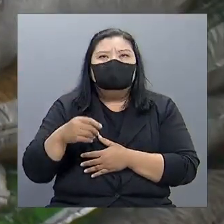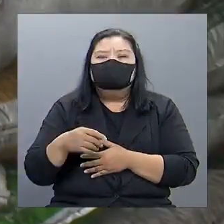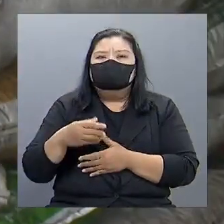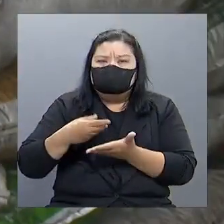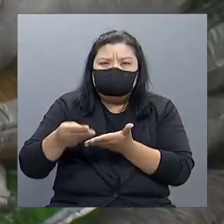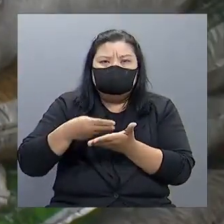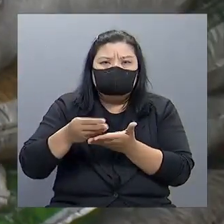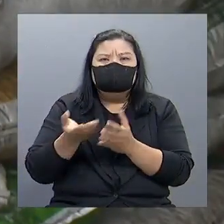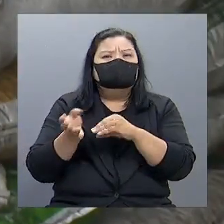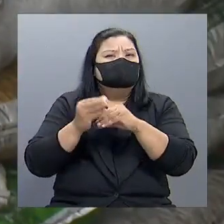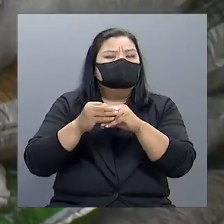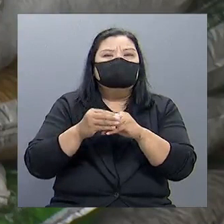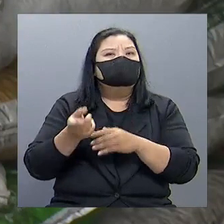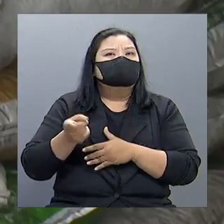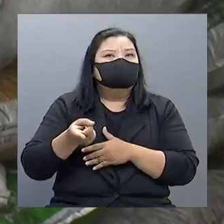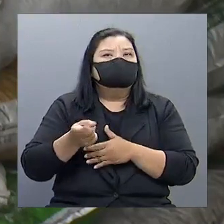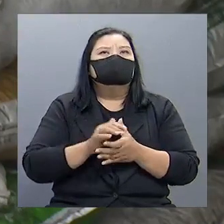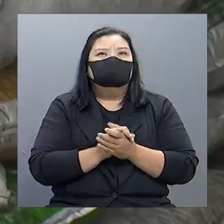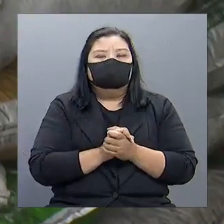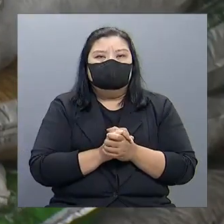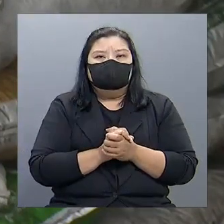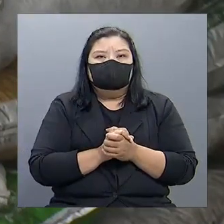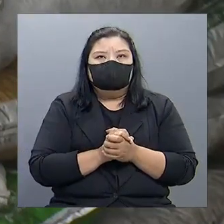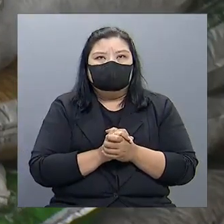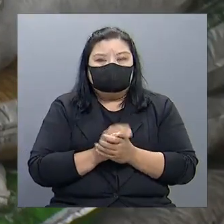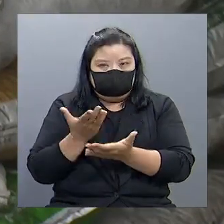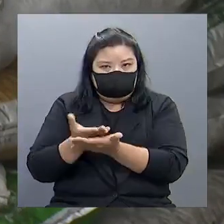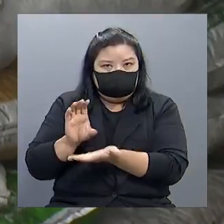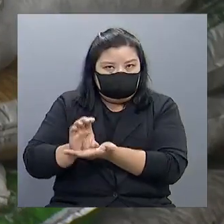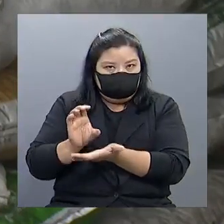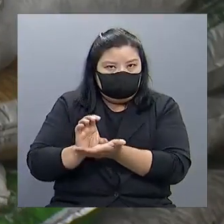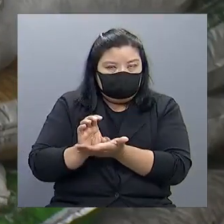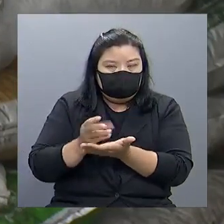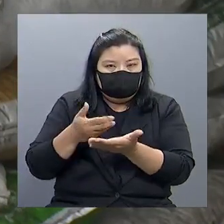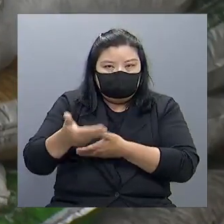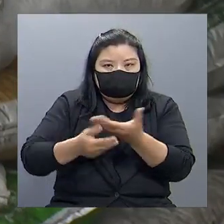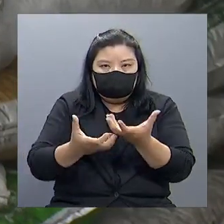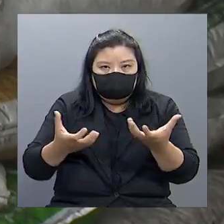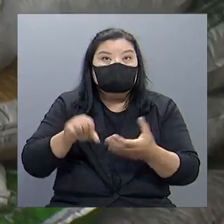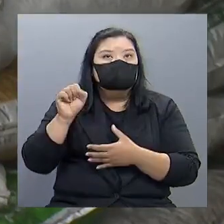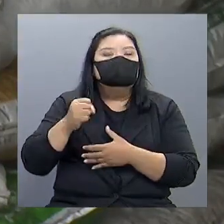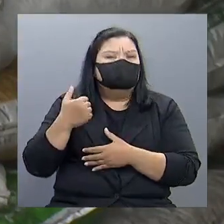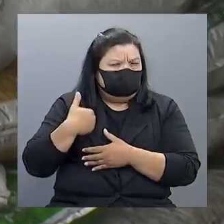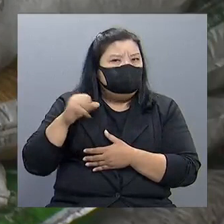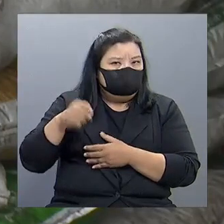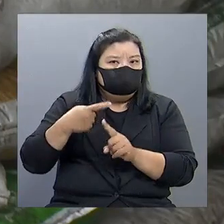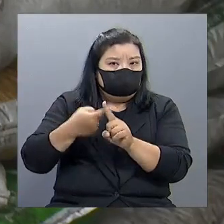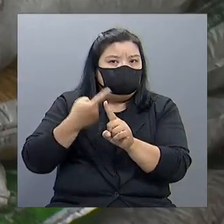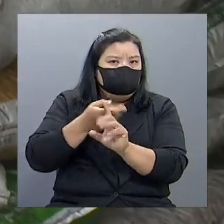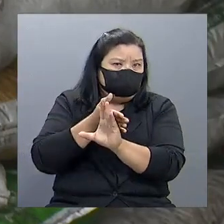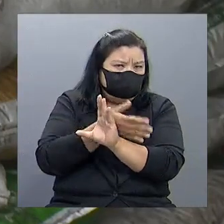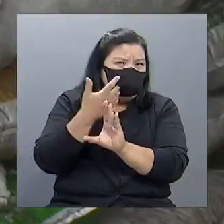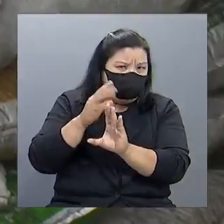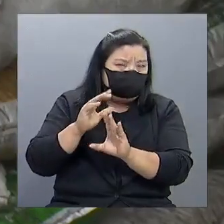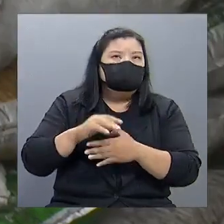างเงี้ยค่ะ อย่างของเราบางตัวก็คือต้นทุนขึ้นมาสักเมื่อ2สัปดาห์ก่อนด้วยมีเหมือนกันใช่มั้ยคะ ขึ้นมาเป็นเดือนแล้วอะค่ะ ตัวไหนคะที่ขึ้นมา